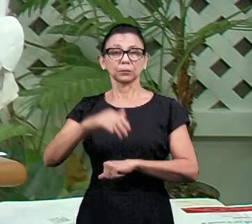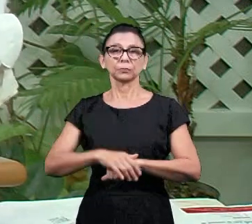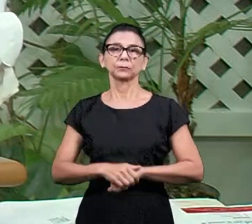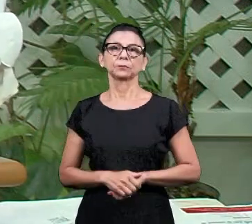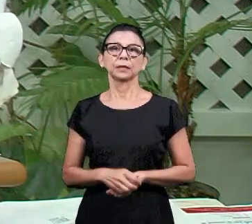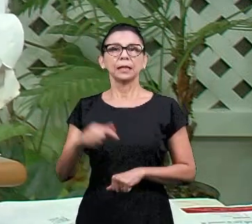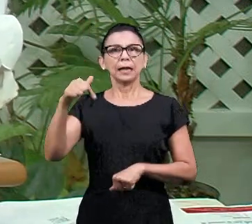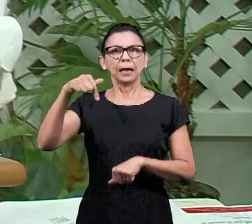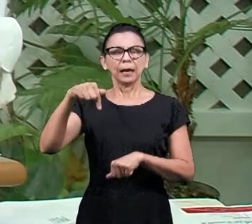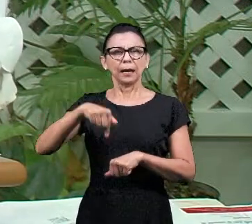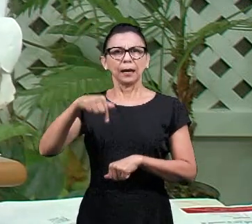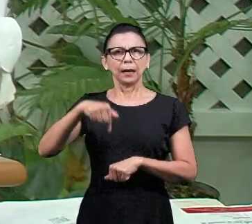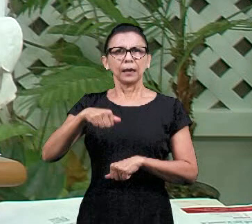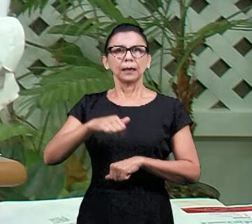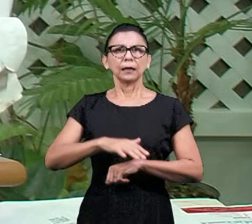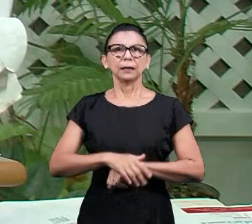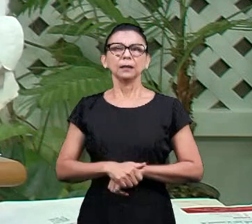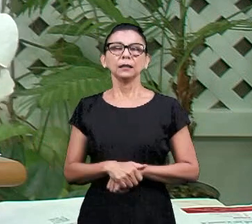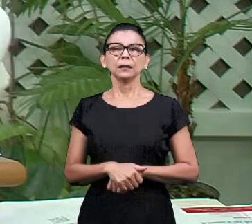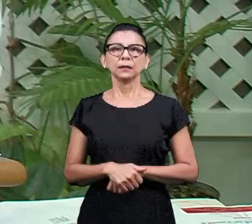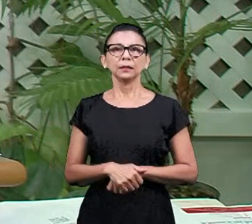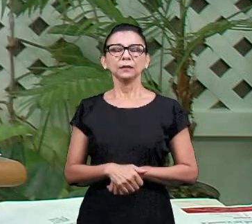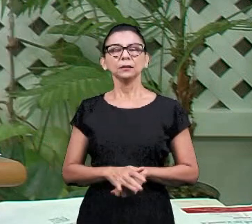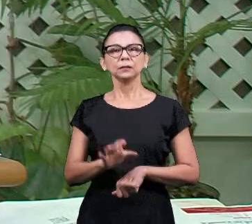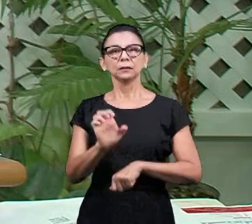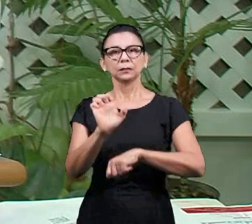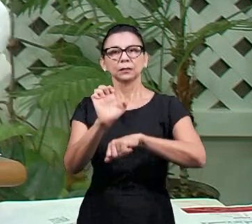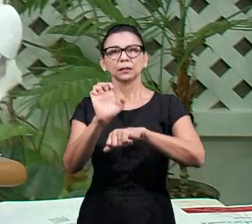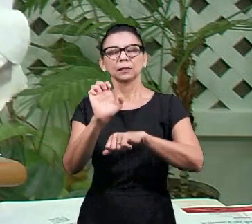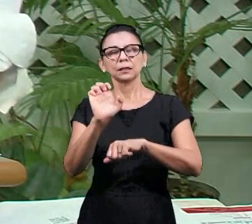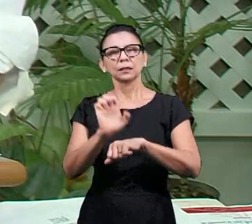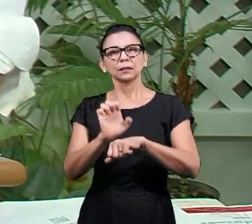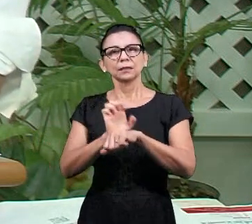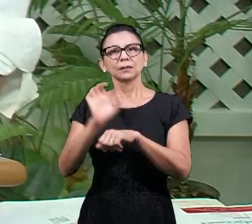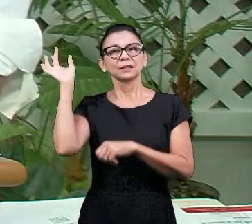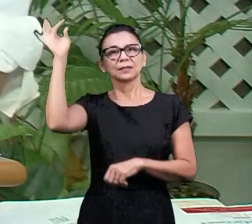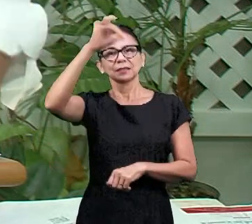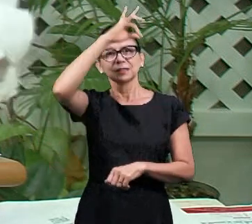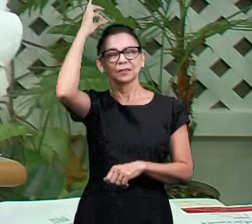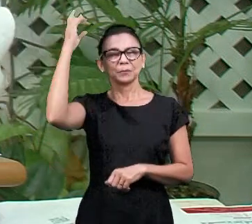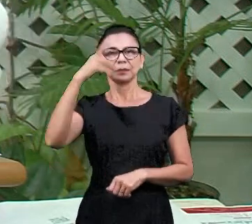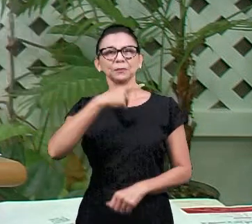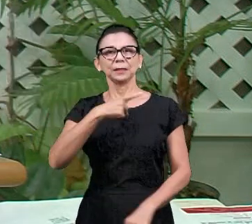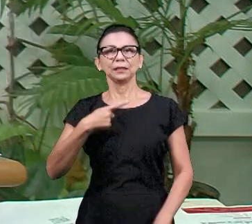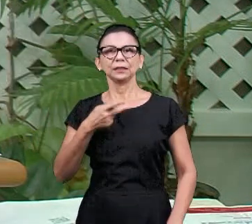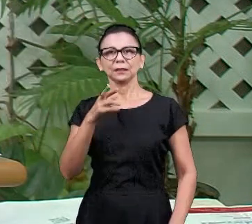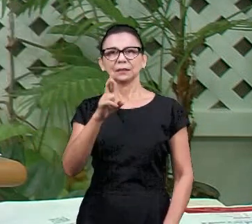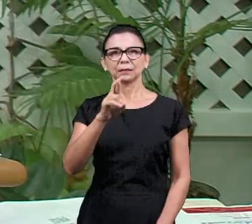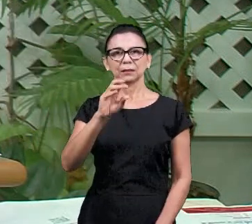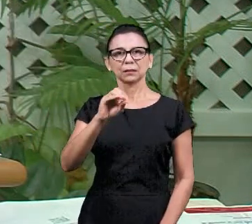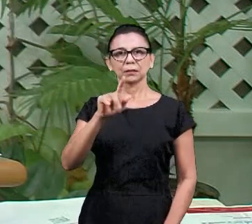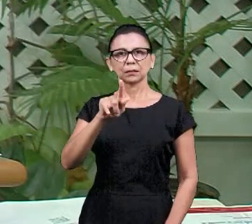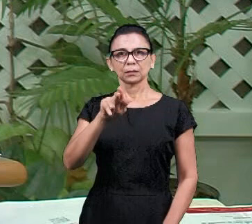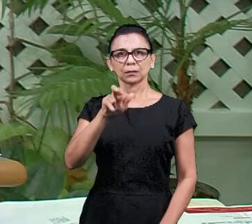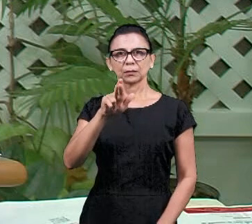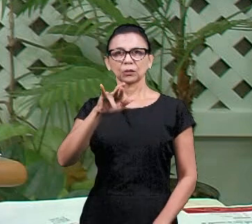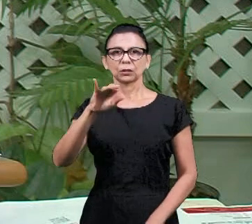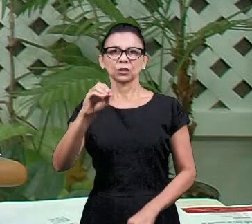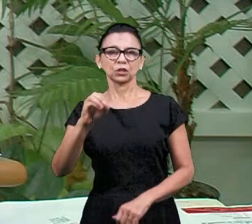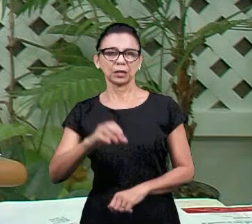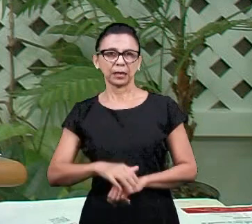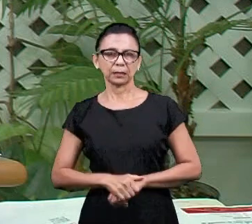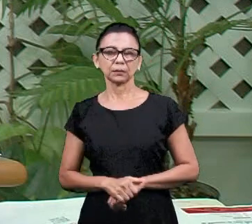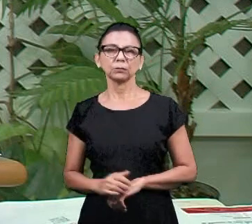Santo, pasteur Rogério Azevedo, de Santa Inês, de Vila Velha. Minas Gerais, nous avons le